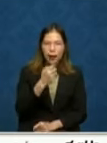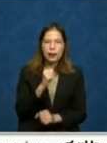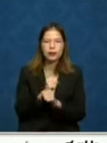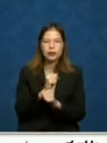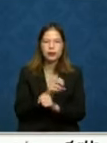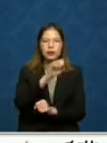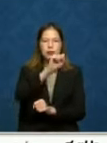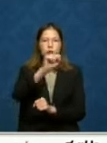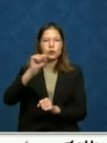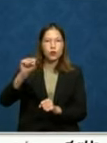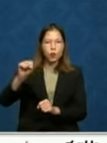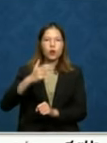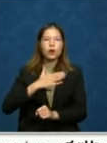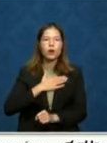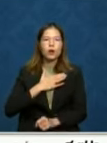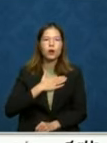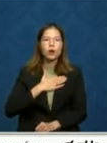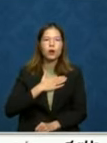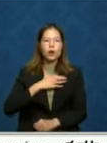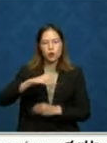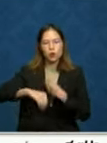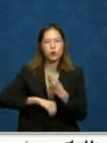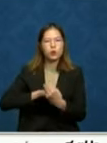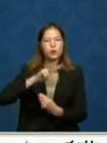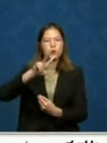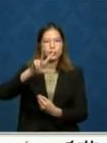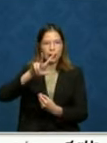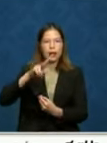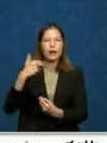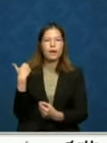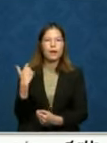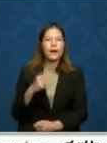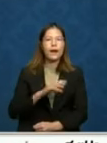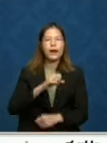ผู้แทนผมนี่รอบที่3ครับ